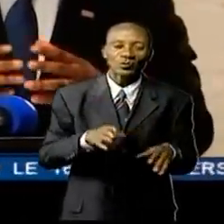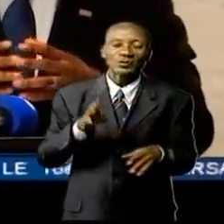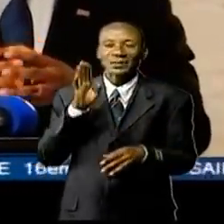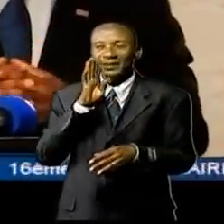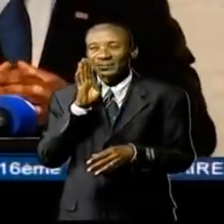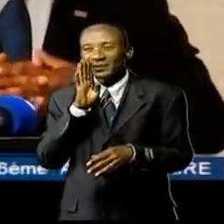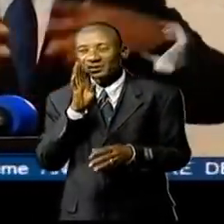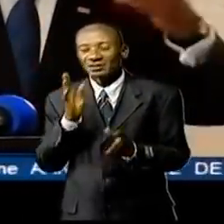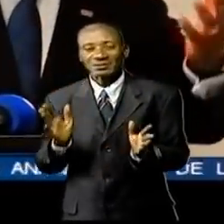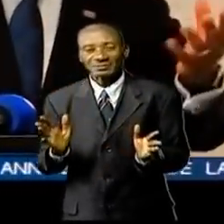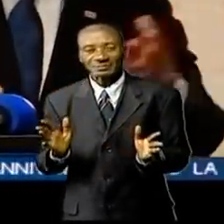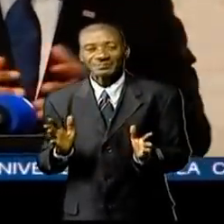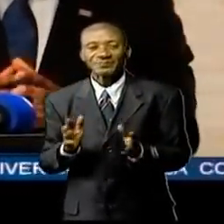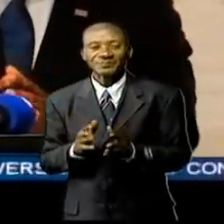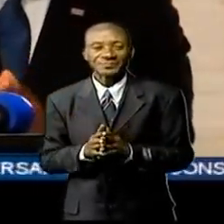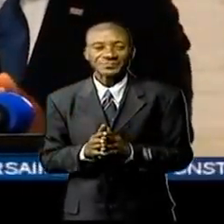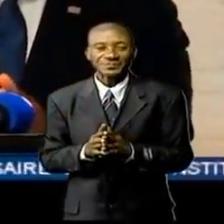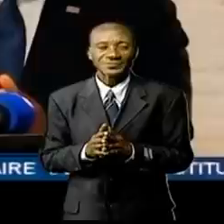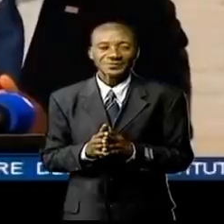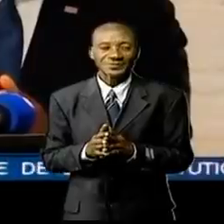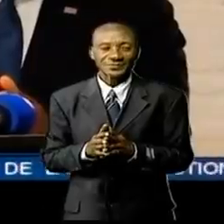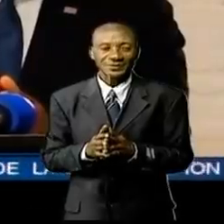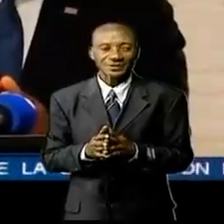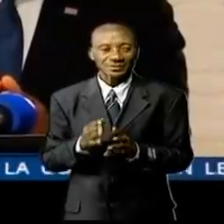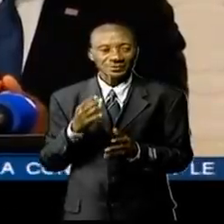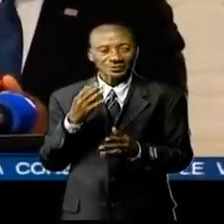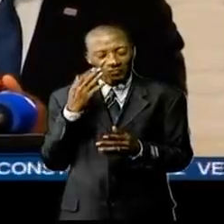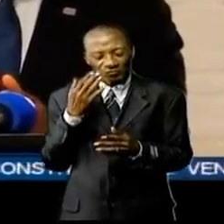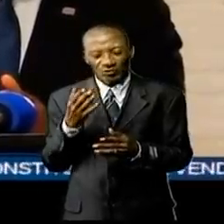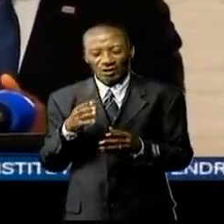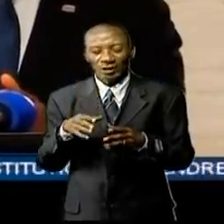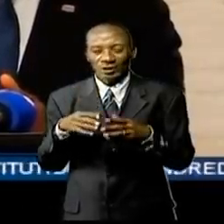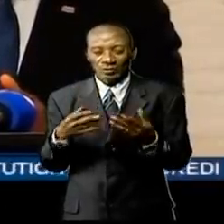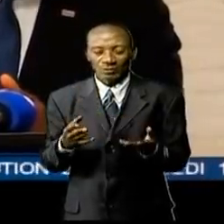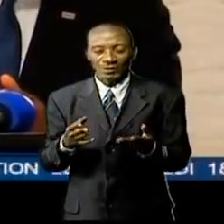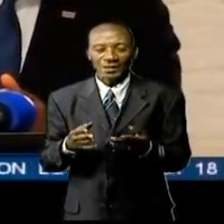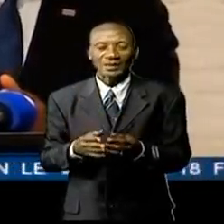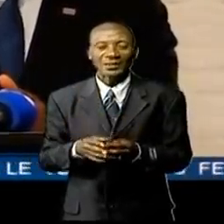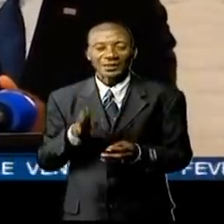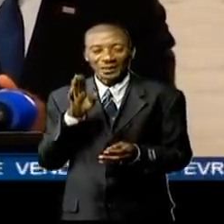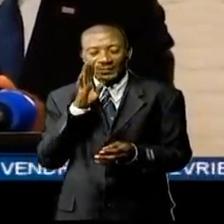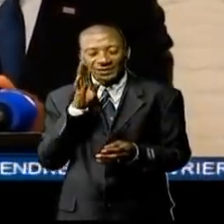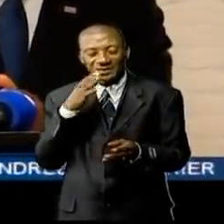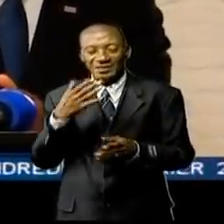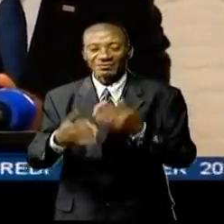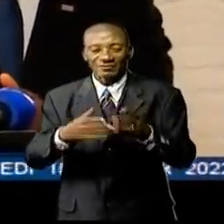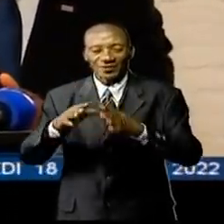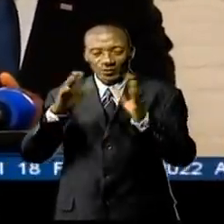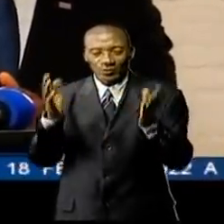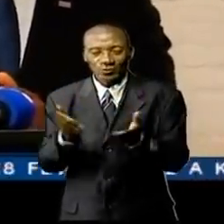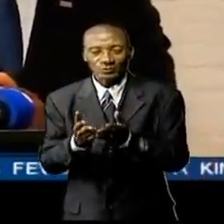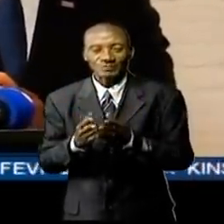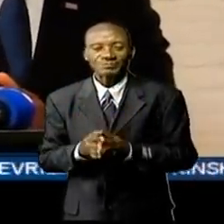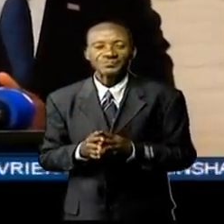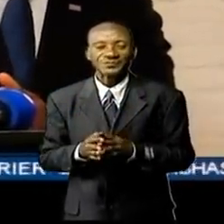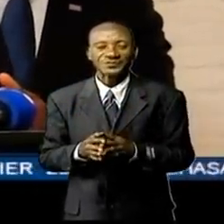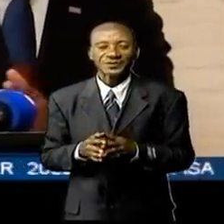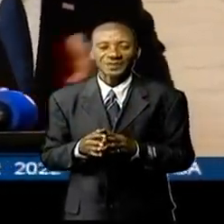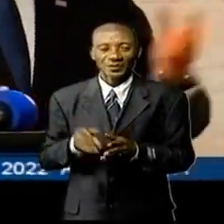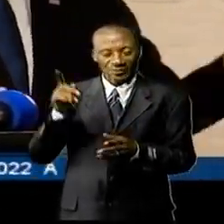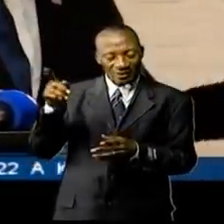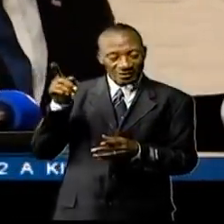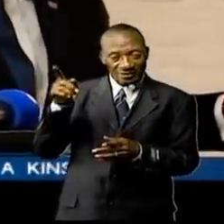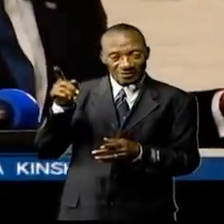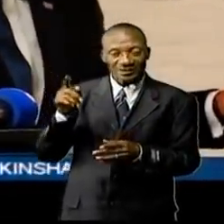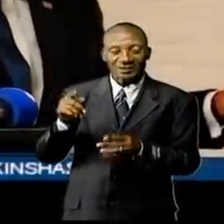en compte et de comment est-ce que les choses devraient se faire. Et nous, on a encore davantage apprécié le